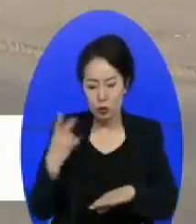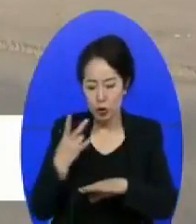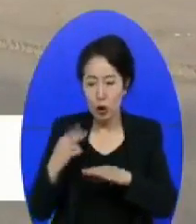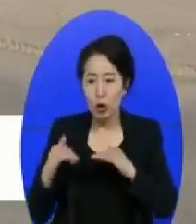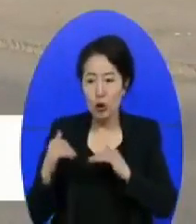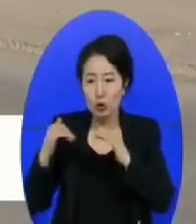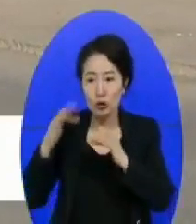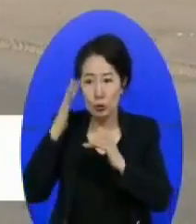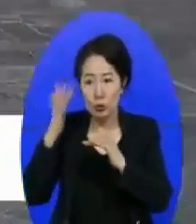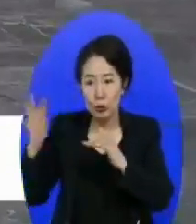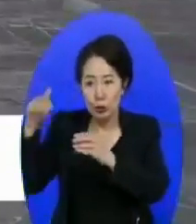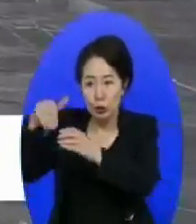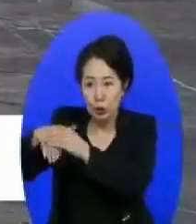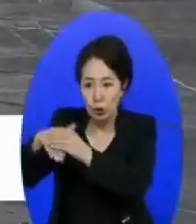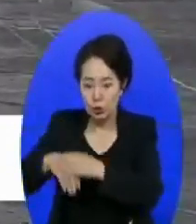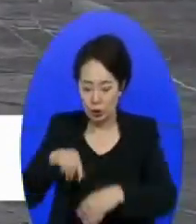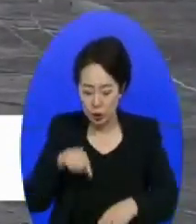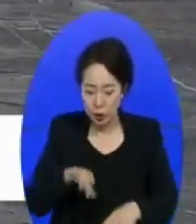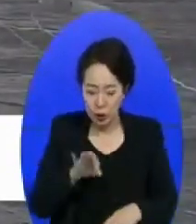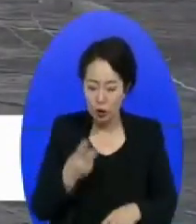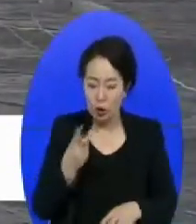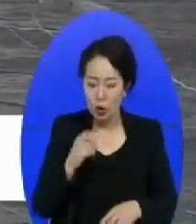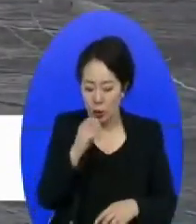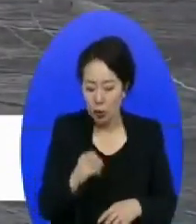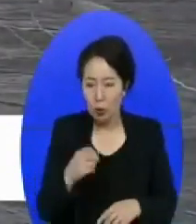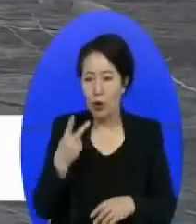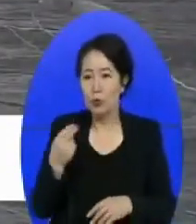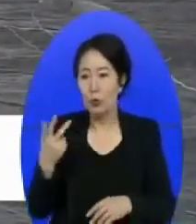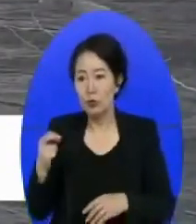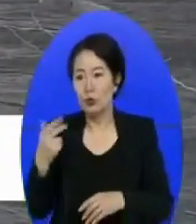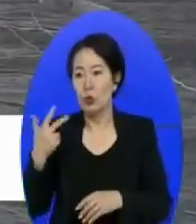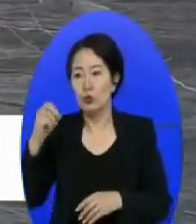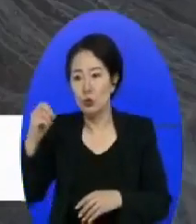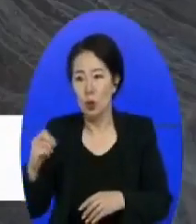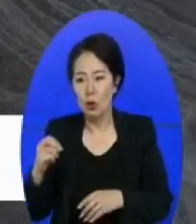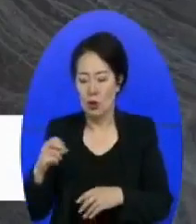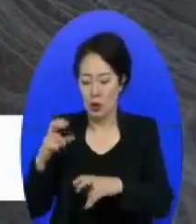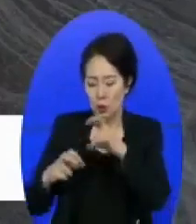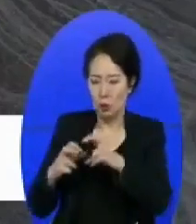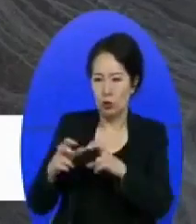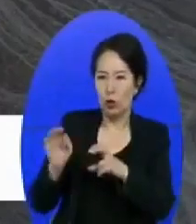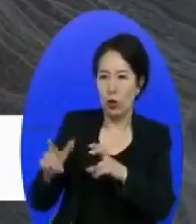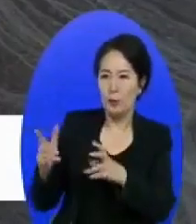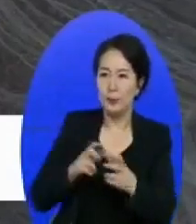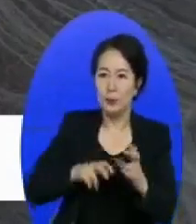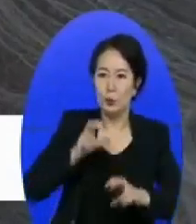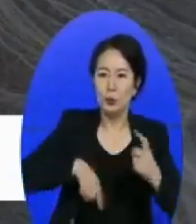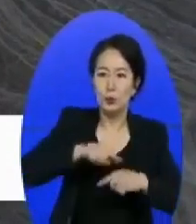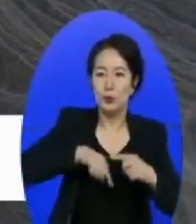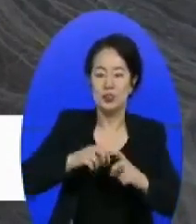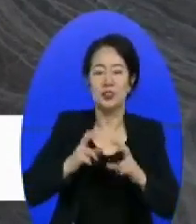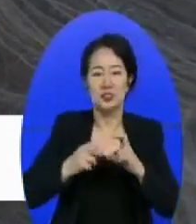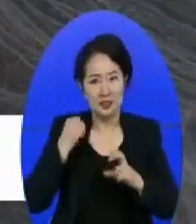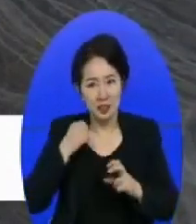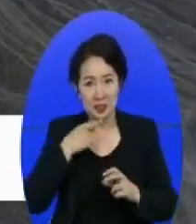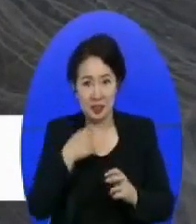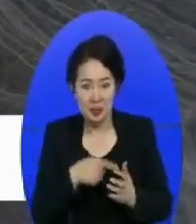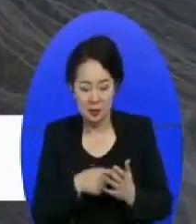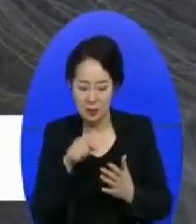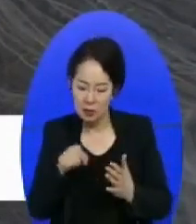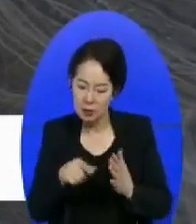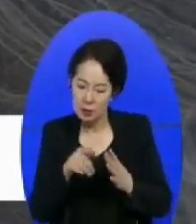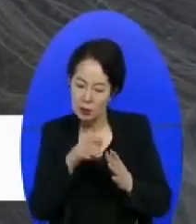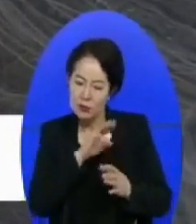хог хаягдлыг энэ онд 20%, 2030 он гэхэд 30% дахин боловсруулах гэсэн зорилтууд дэвшүүлсэн. Үүнд хүрэхийн тулд тодорхой